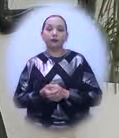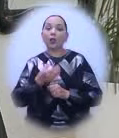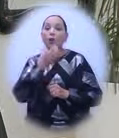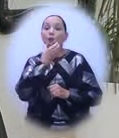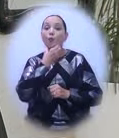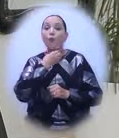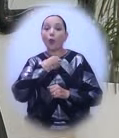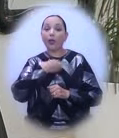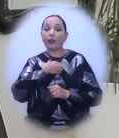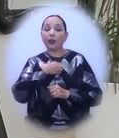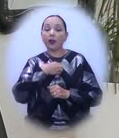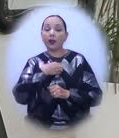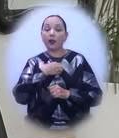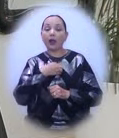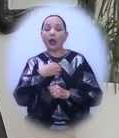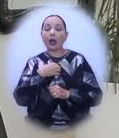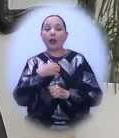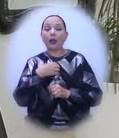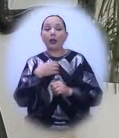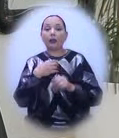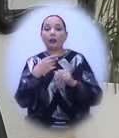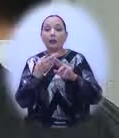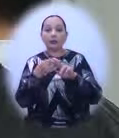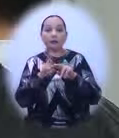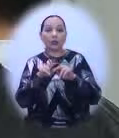Bo'yinni taroq bilan